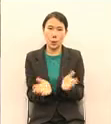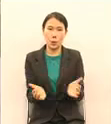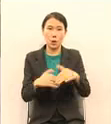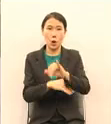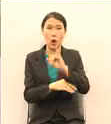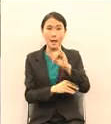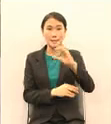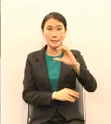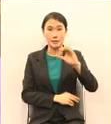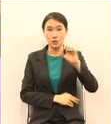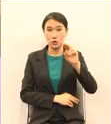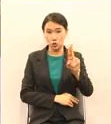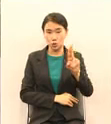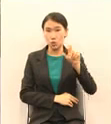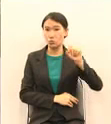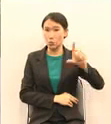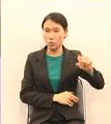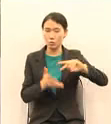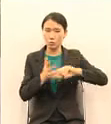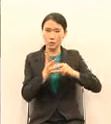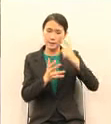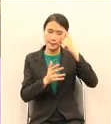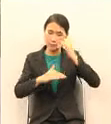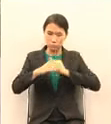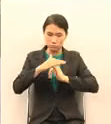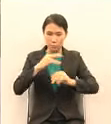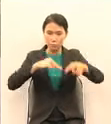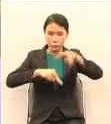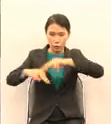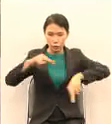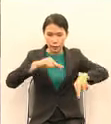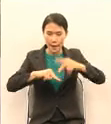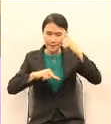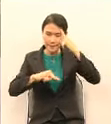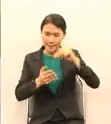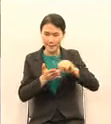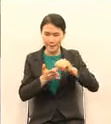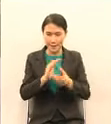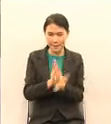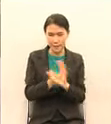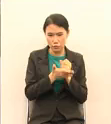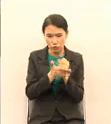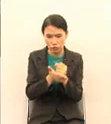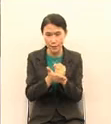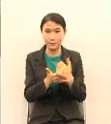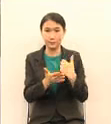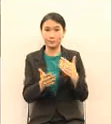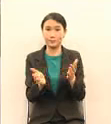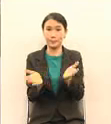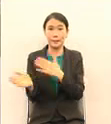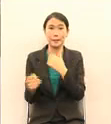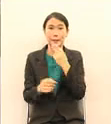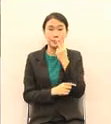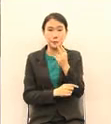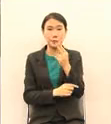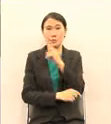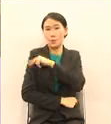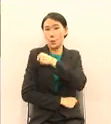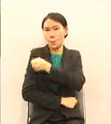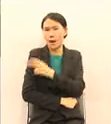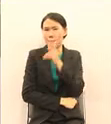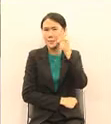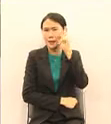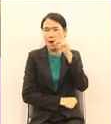อีก20เตียงซึ่งอยู่ในระหว่างการดูแลพื้นที่แล้วก็ปรับนะครับกลับมาที่สันกำแพงนิดนึงครับอาจจะมีข่า